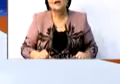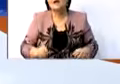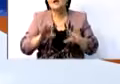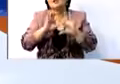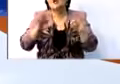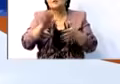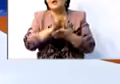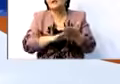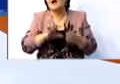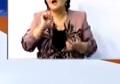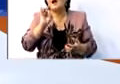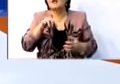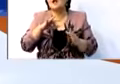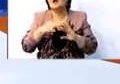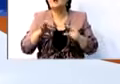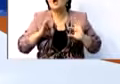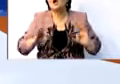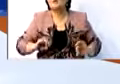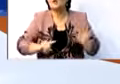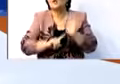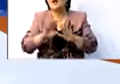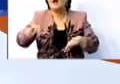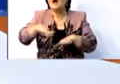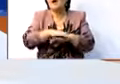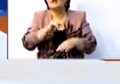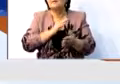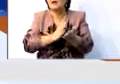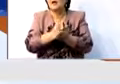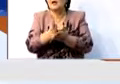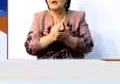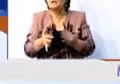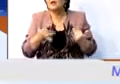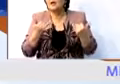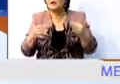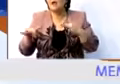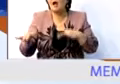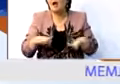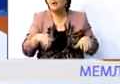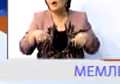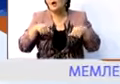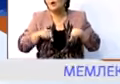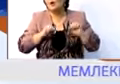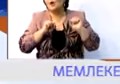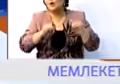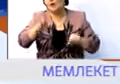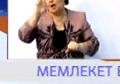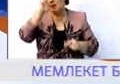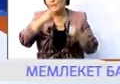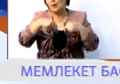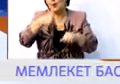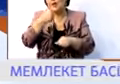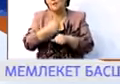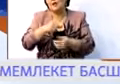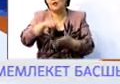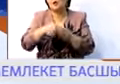Шығарылымды жалғастырамыз. Арал ауданы прокурорының бастамасымен халқыма қызмет керуені акциясы болды. Қорғаушылар мен мемлекеттік орган басшыларынан